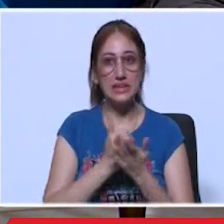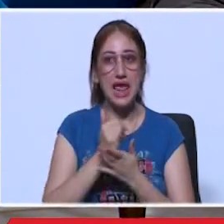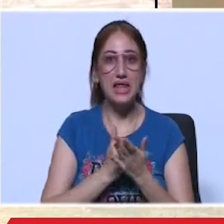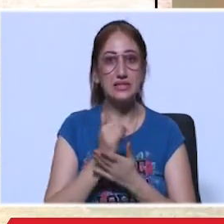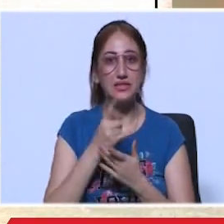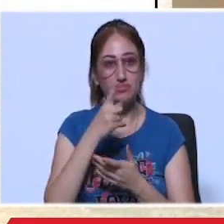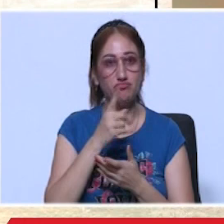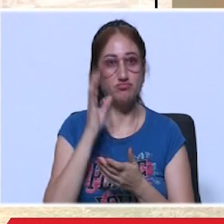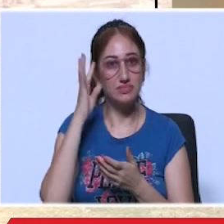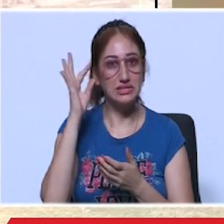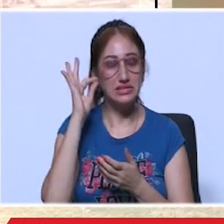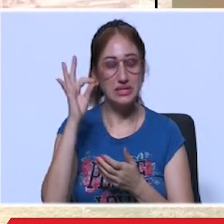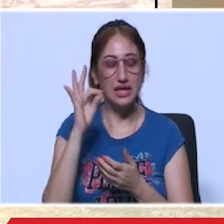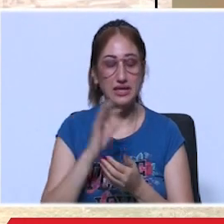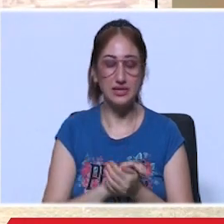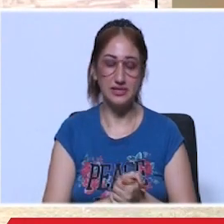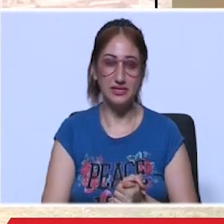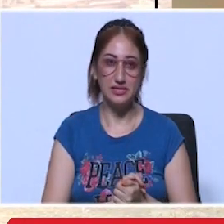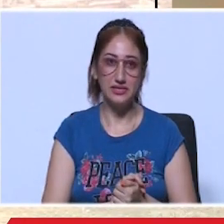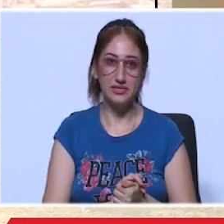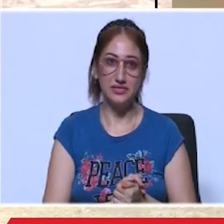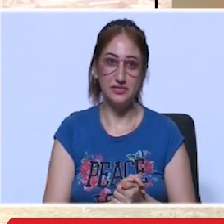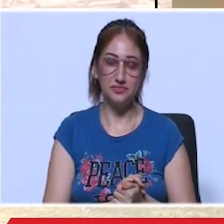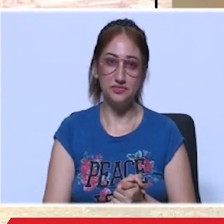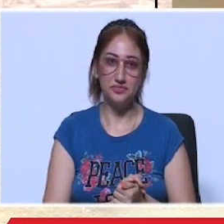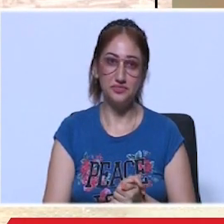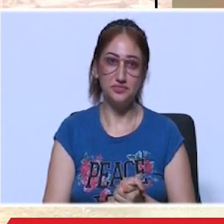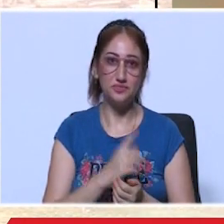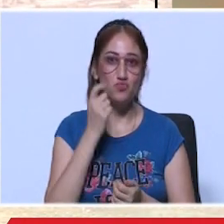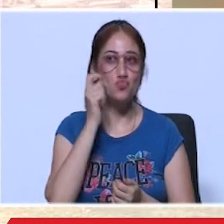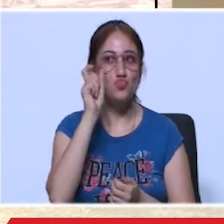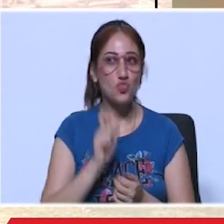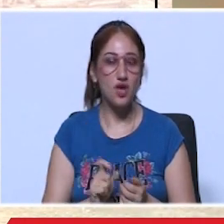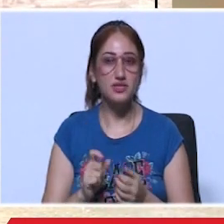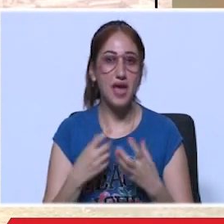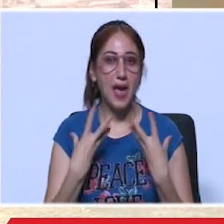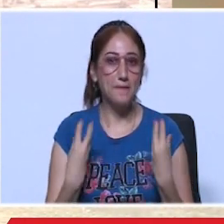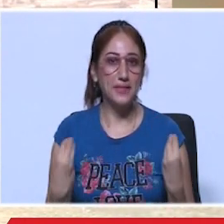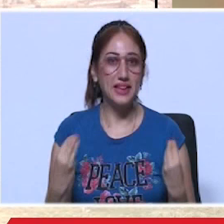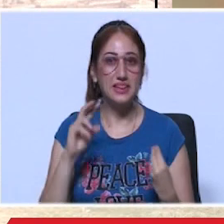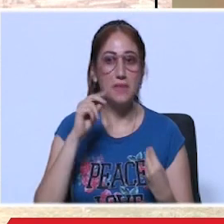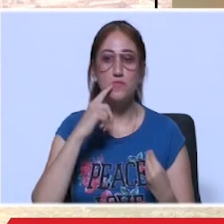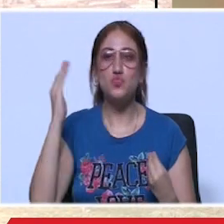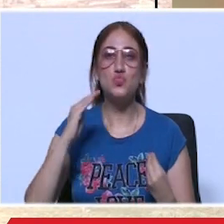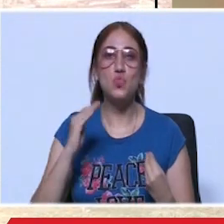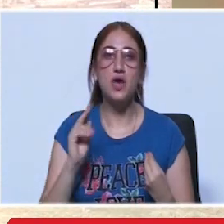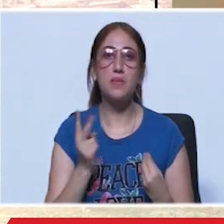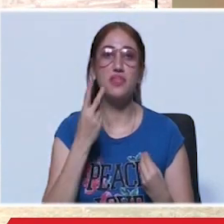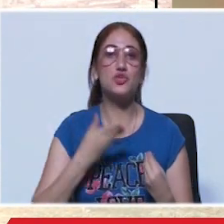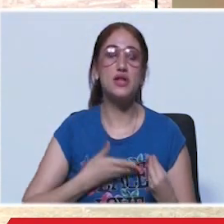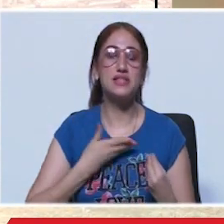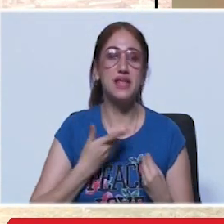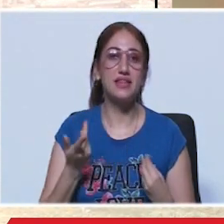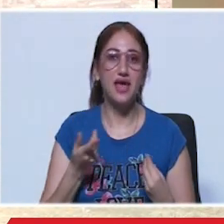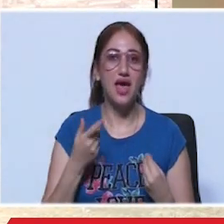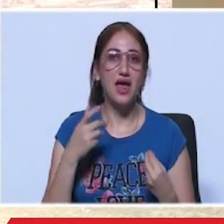جميله جدا. دي حكايه معاه. ده كان اول شخصيه جميله تحس ان هو عنده 17 سنه بيعمل حاله